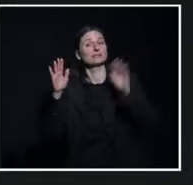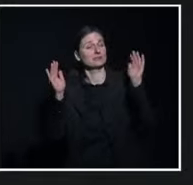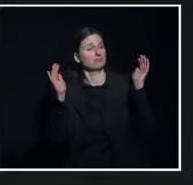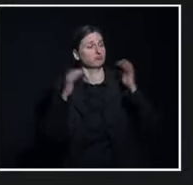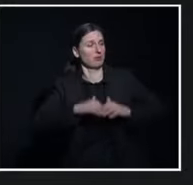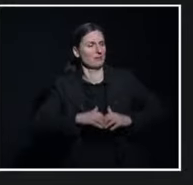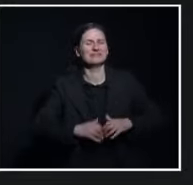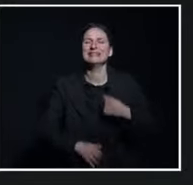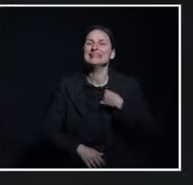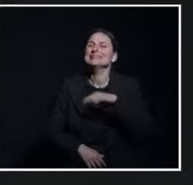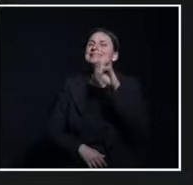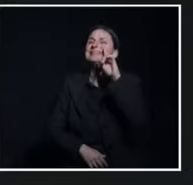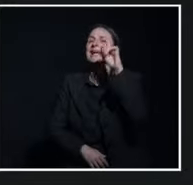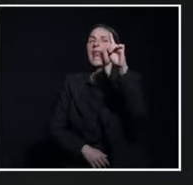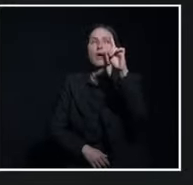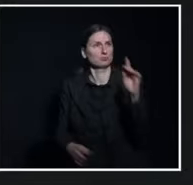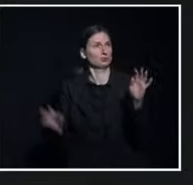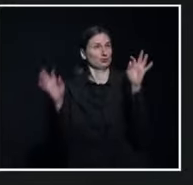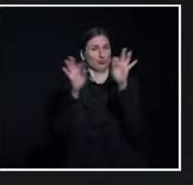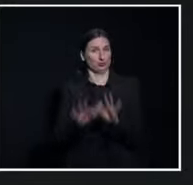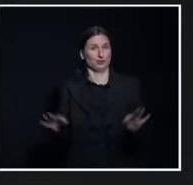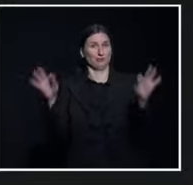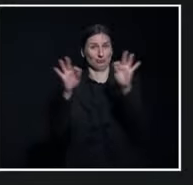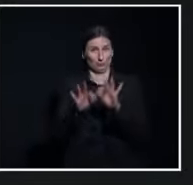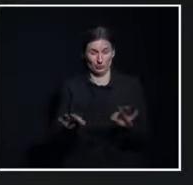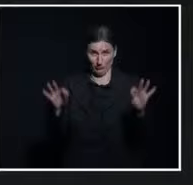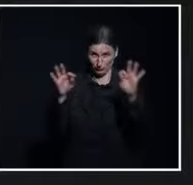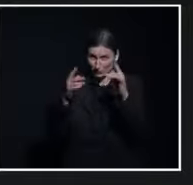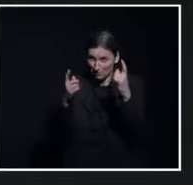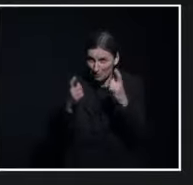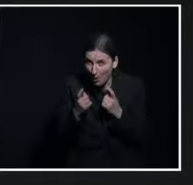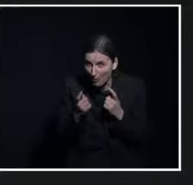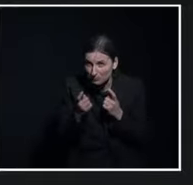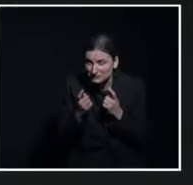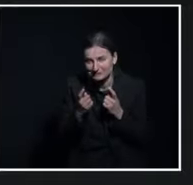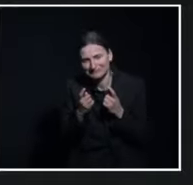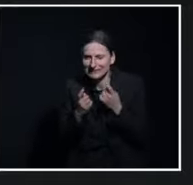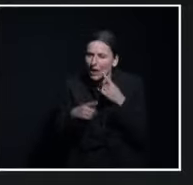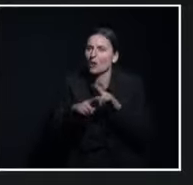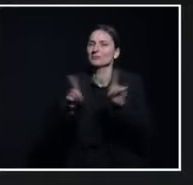bin zuversichtlich, dass diese Szenarien bei uns nicht eintreten werden.